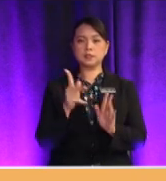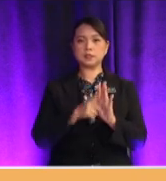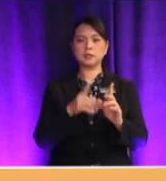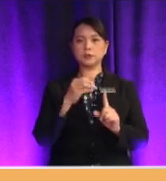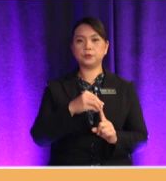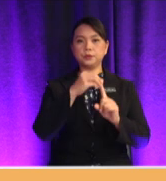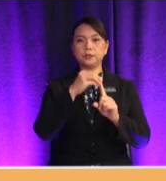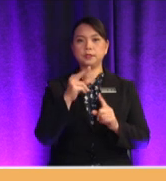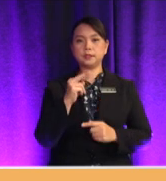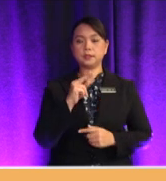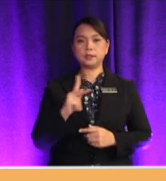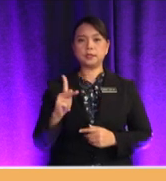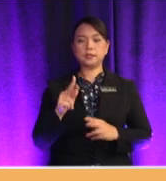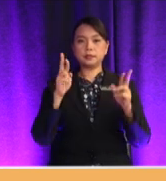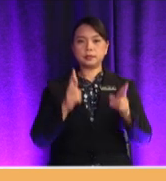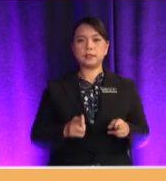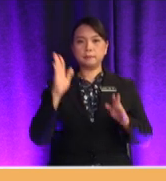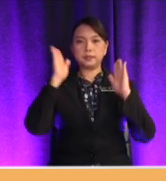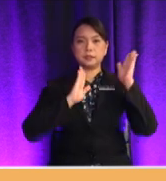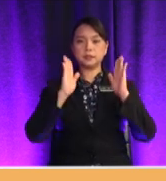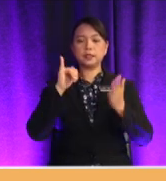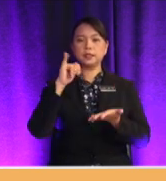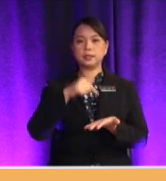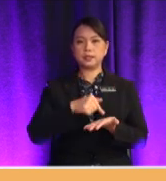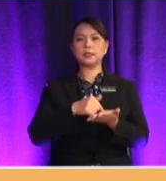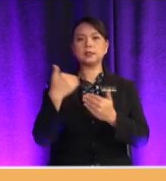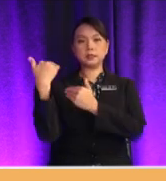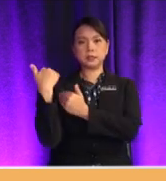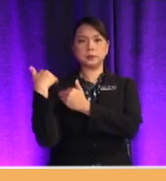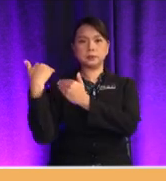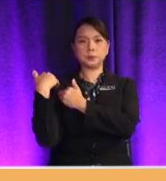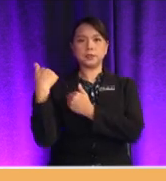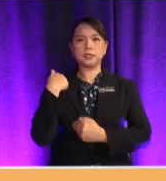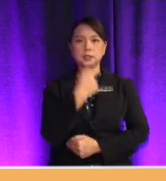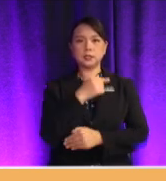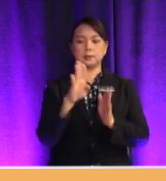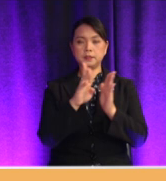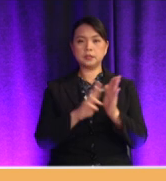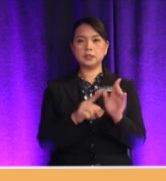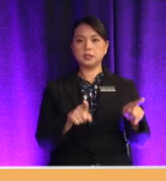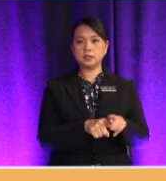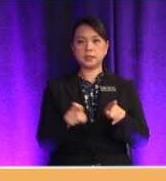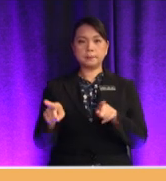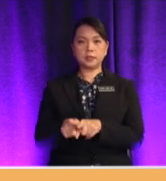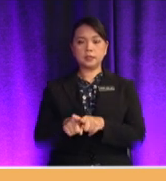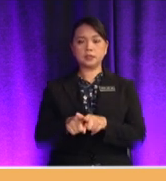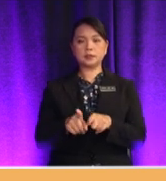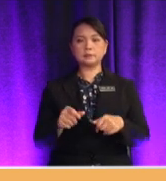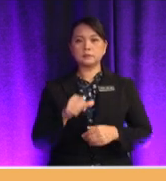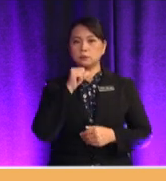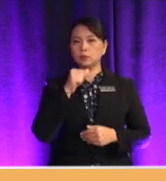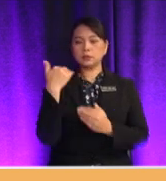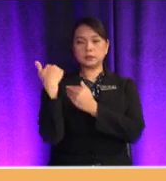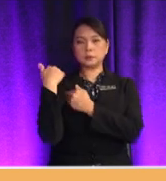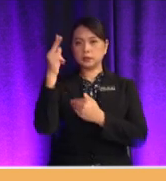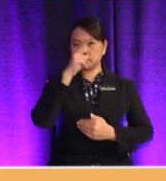adalah tanggungjawab kita bersama. Bukan sahaja tanggungjawab individu untuk mengekalkan keunikan, bukan tanggungjawab kerajaan sahaja